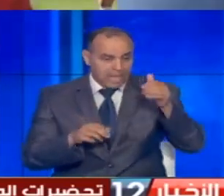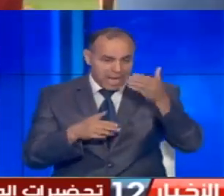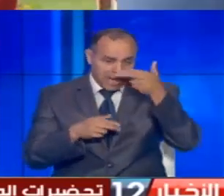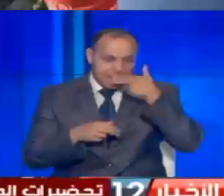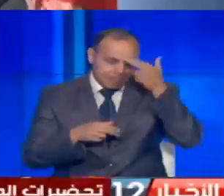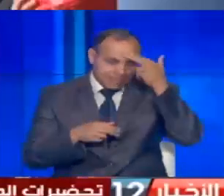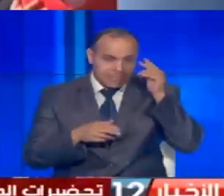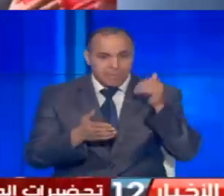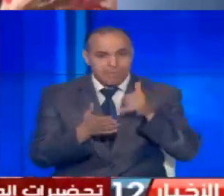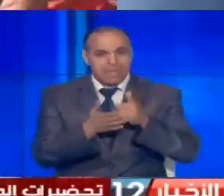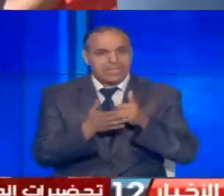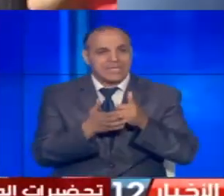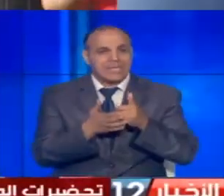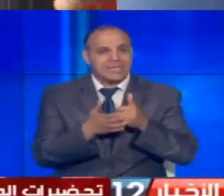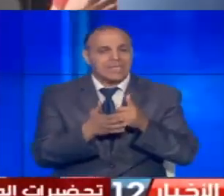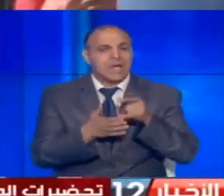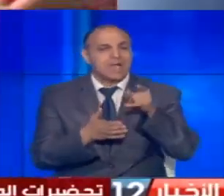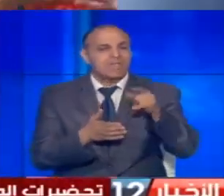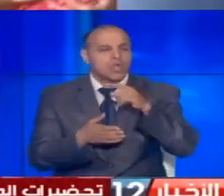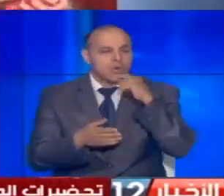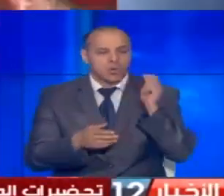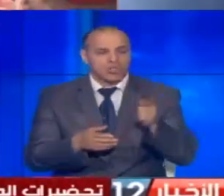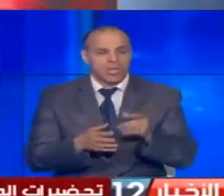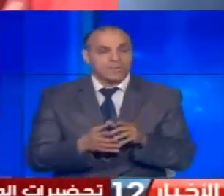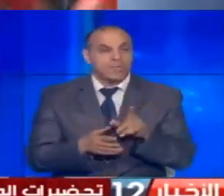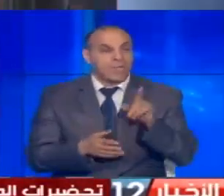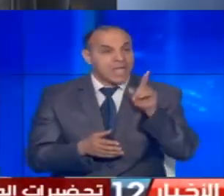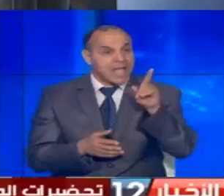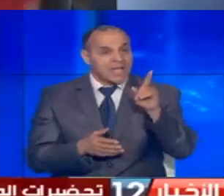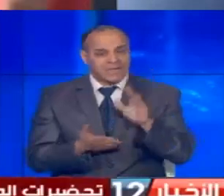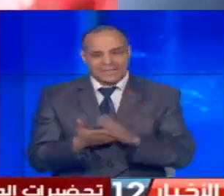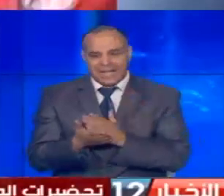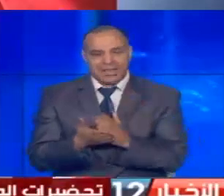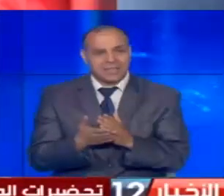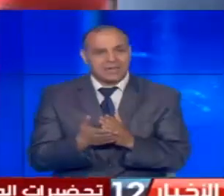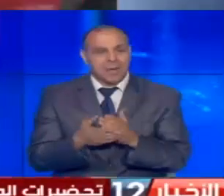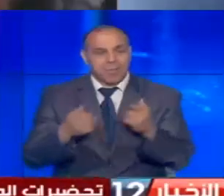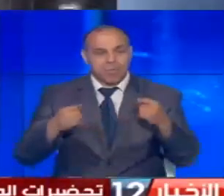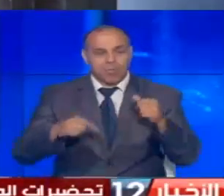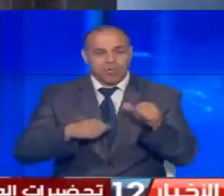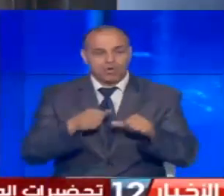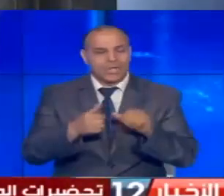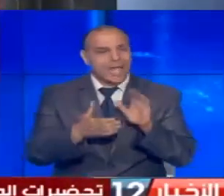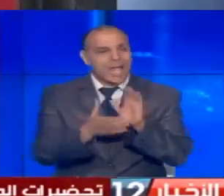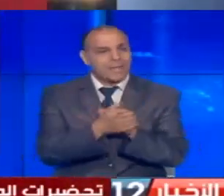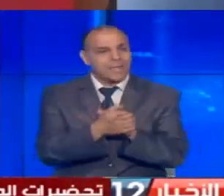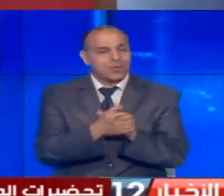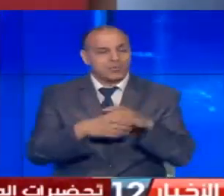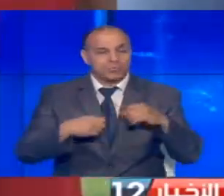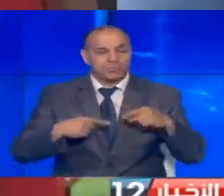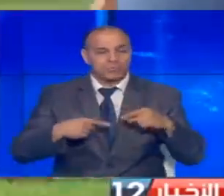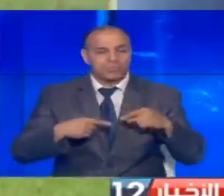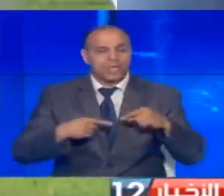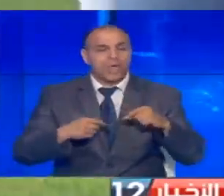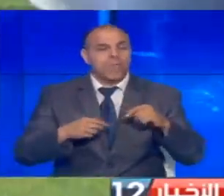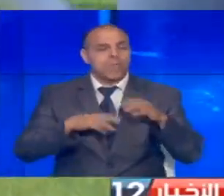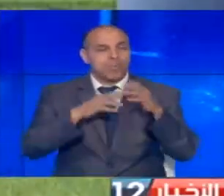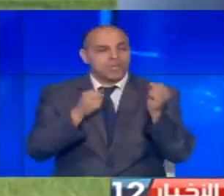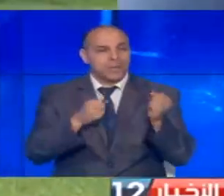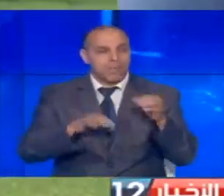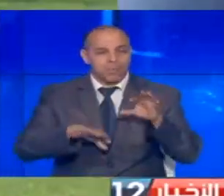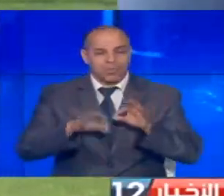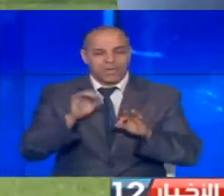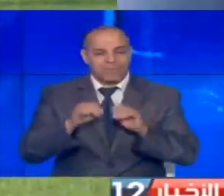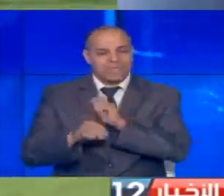الخميس إلى مدينة كازاندروف الروسية استعدادا للمواجهة الودية الأخيرة على درب المونديال ضد